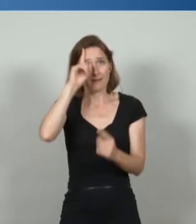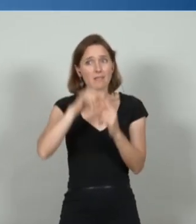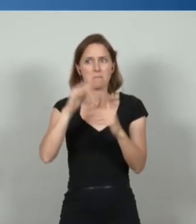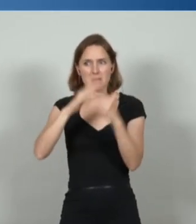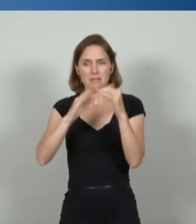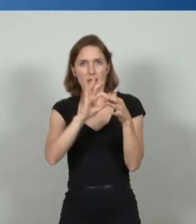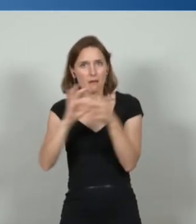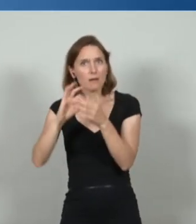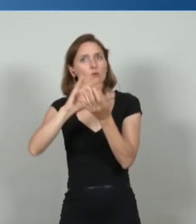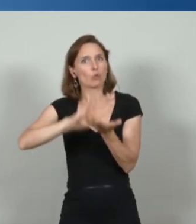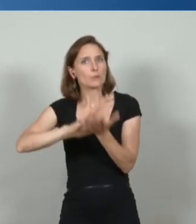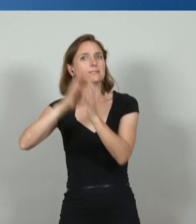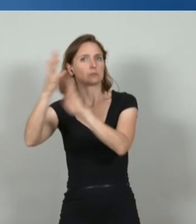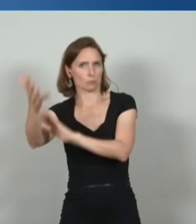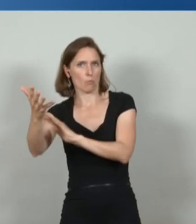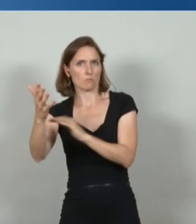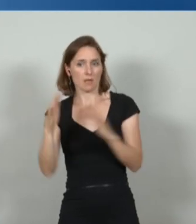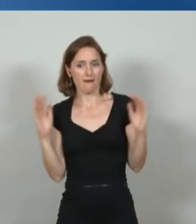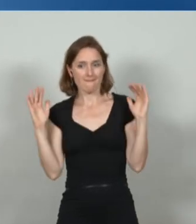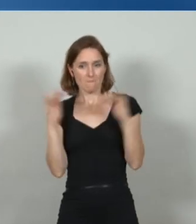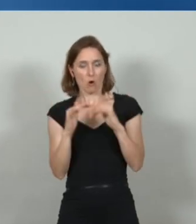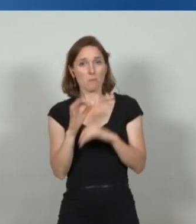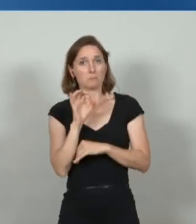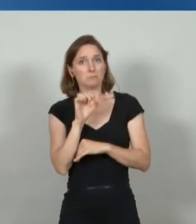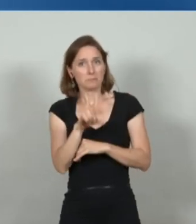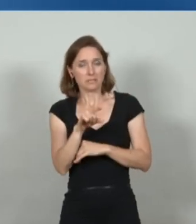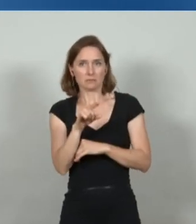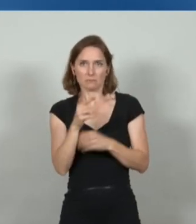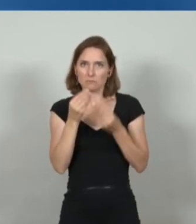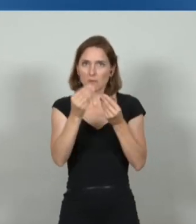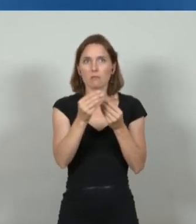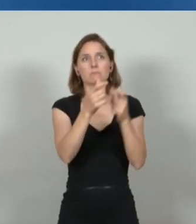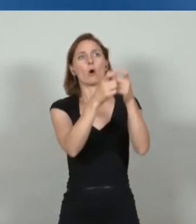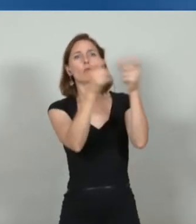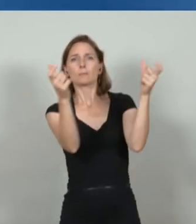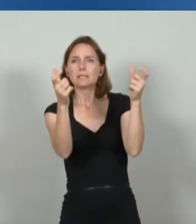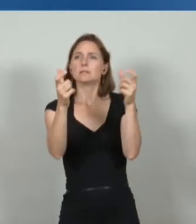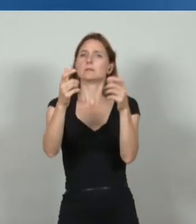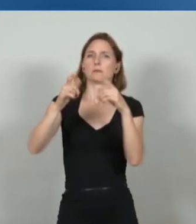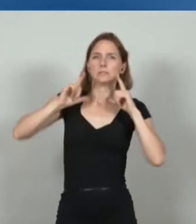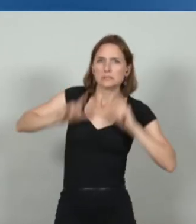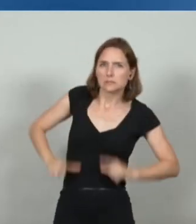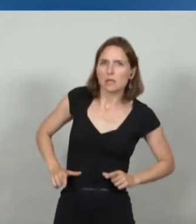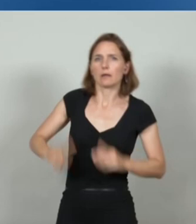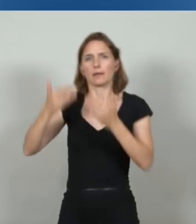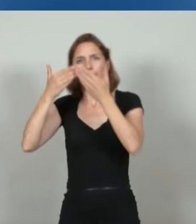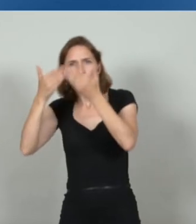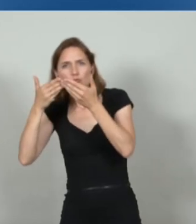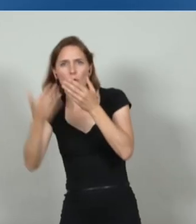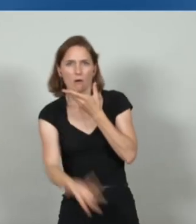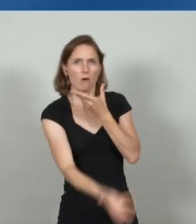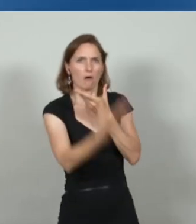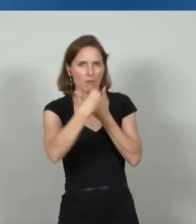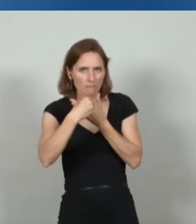Transition a permis aussi de mobiliser un certain nombre d'acteurs que ce soit à des jeunes lycéens des étudiants ou encore